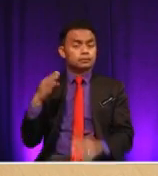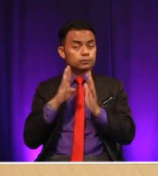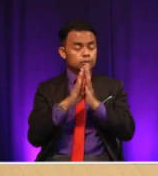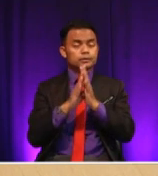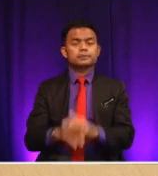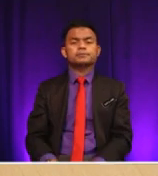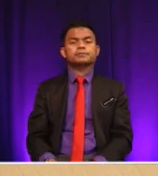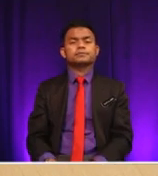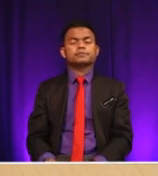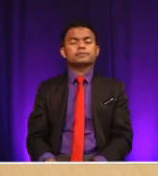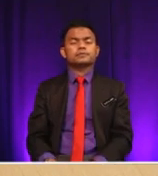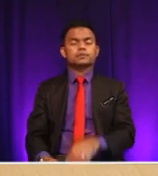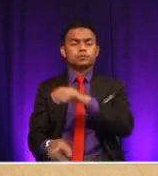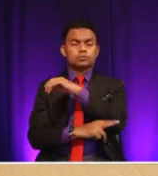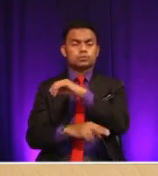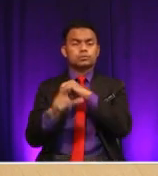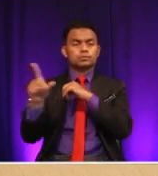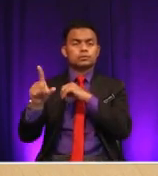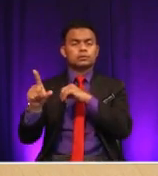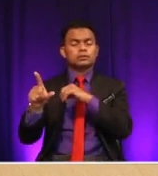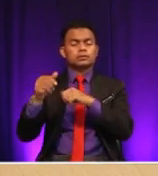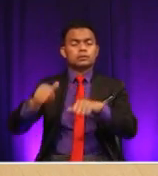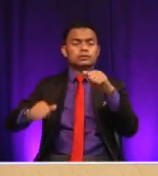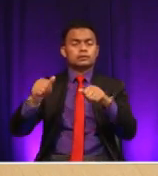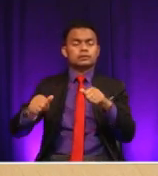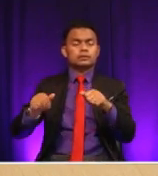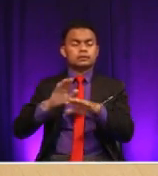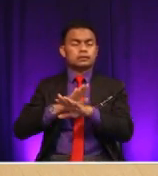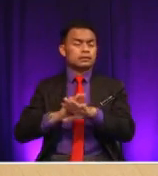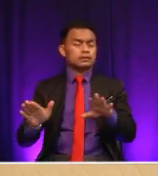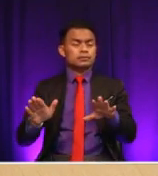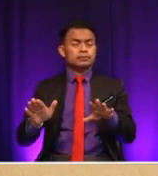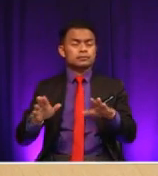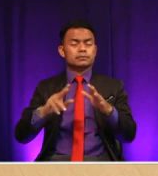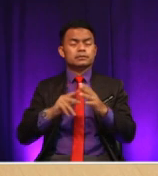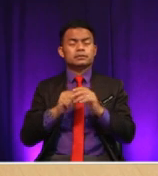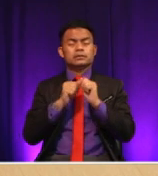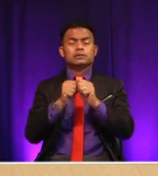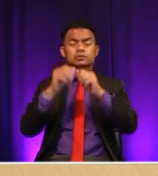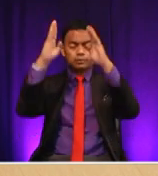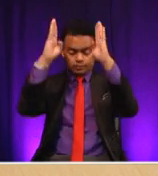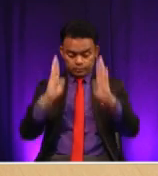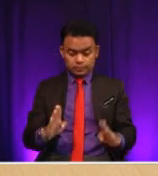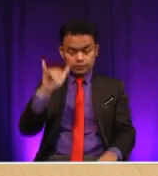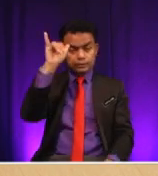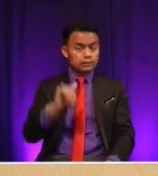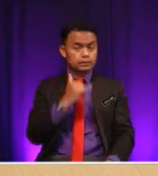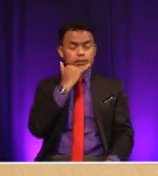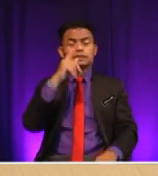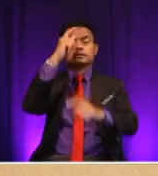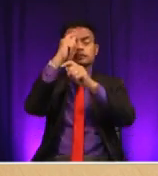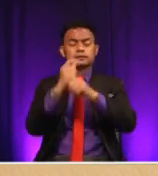hukumlah secara adil dan saksama tanpa mengira bangsa yang salah tetap salah